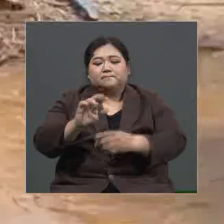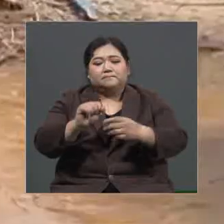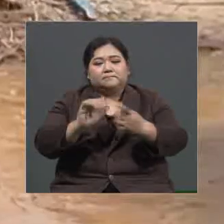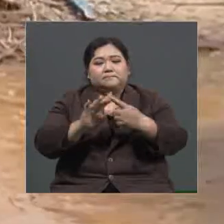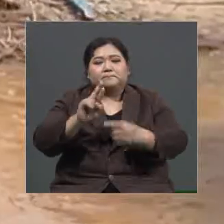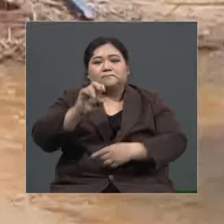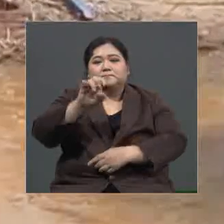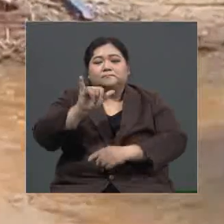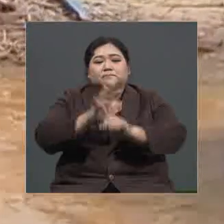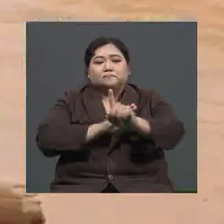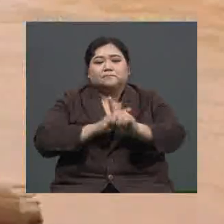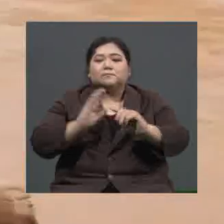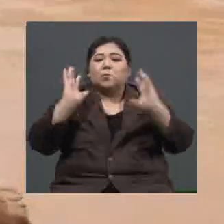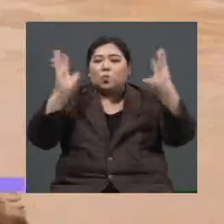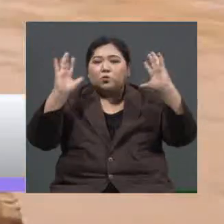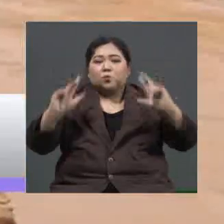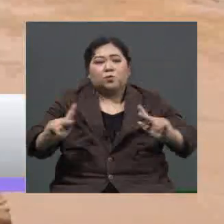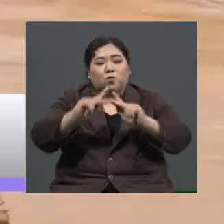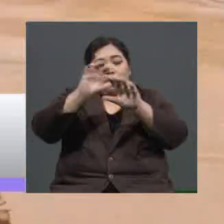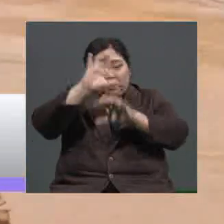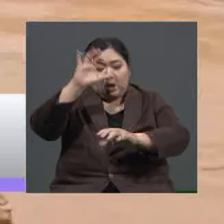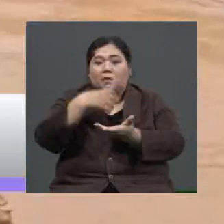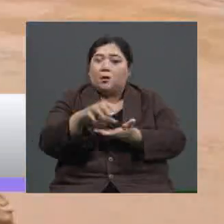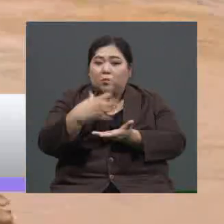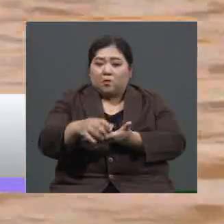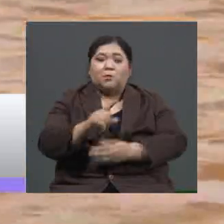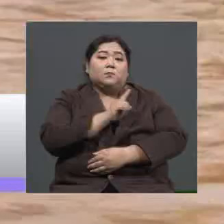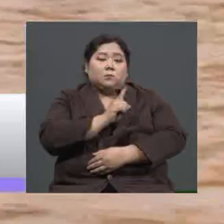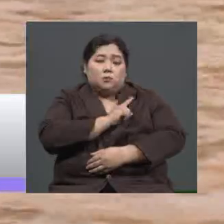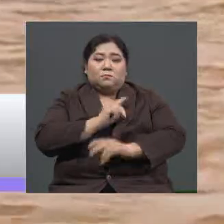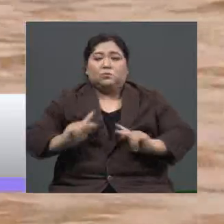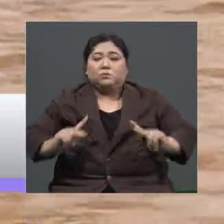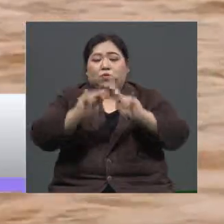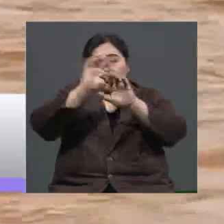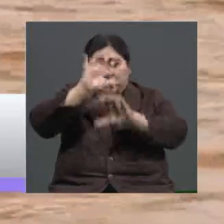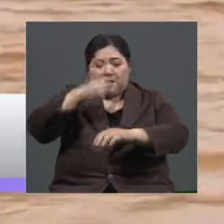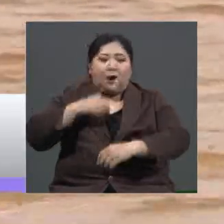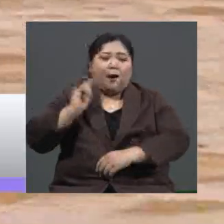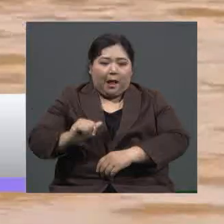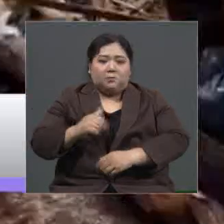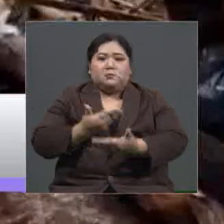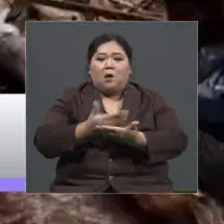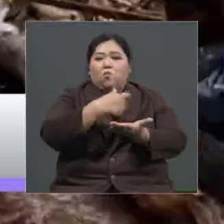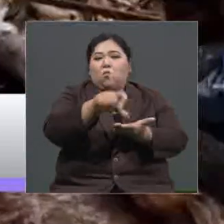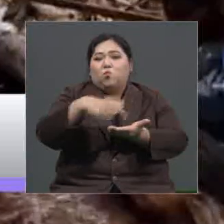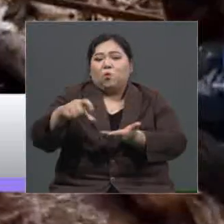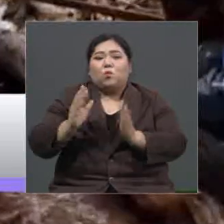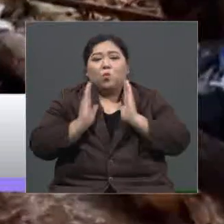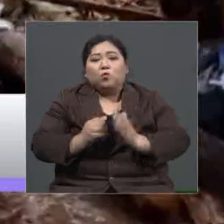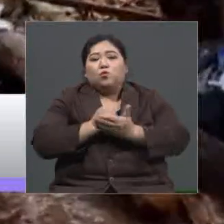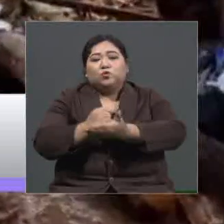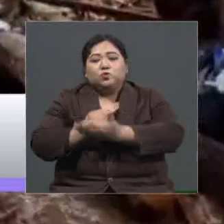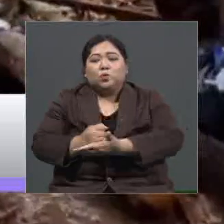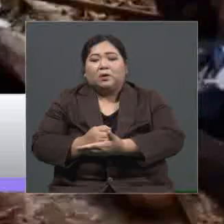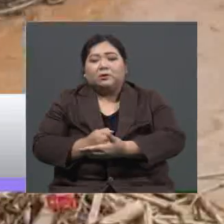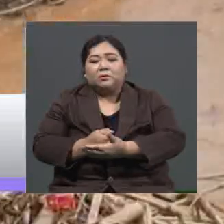ไยบอกนะกับว่ากระโงมหาดไยไดรบมบหมายให้เป็หน่วยงานหักเพื่จ่ายเงินช่เหอผู้ประสบโธกภัยวงเงิน 3,